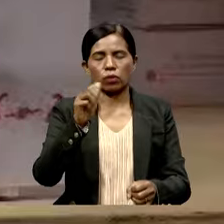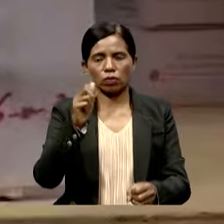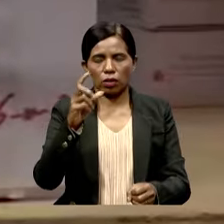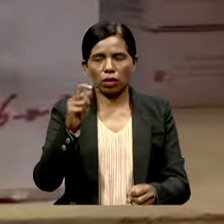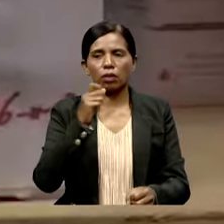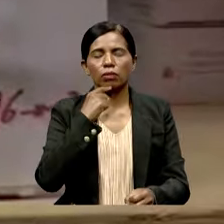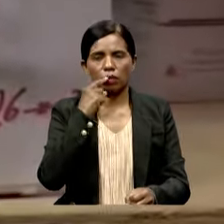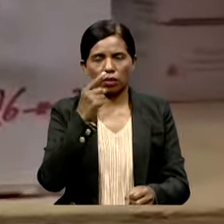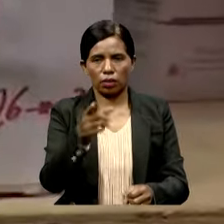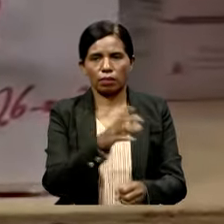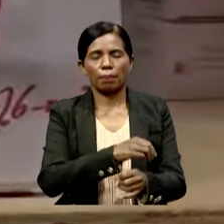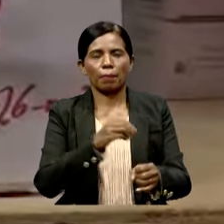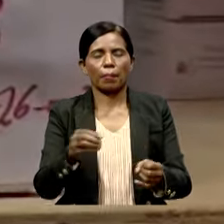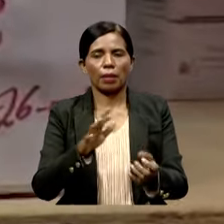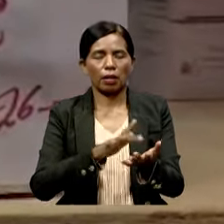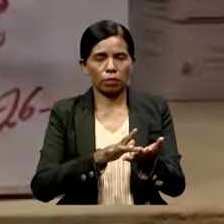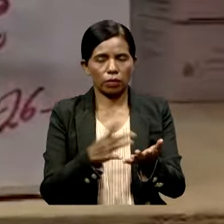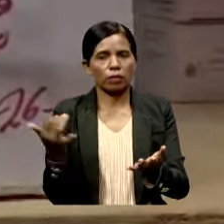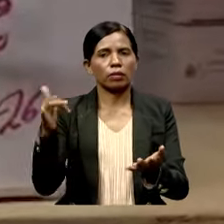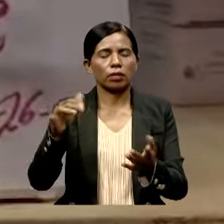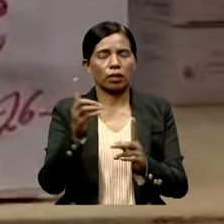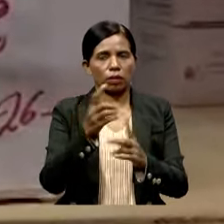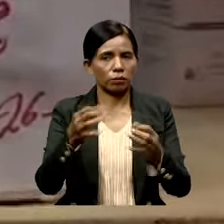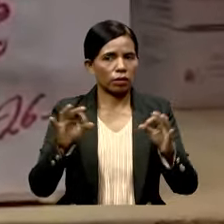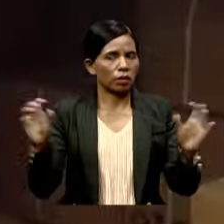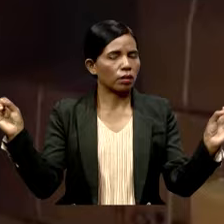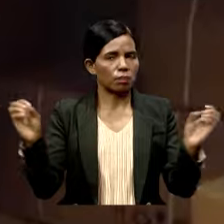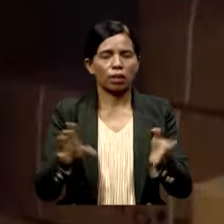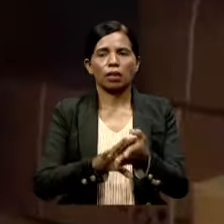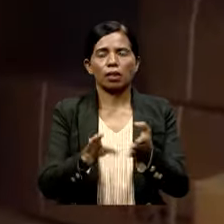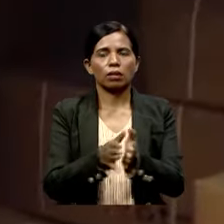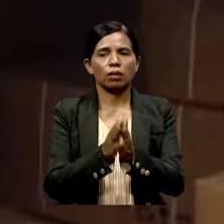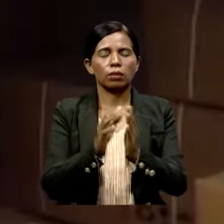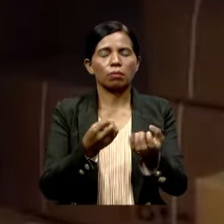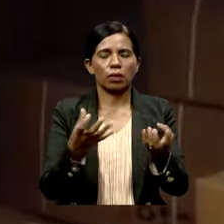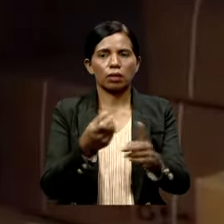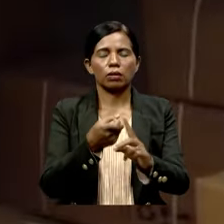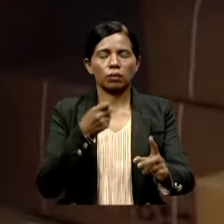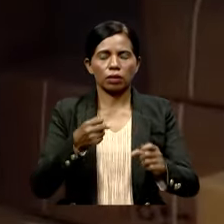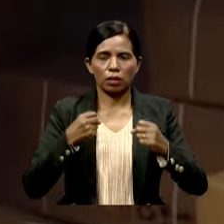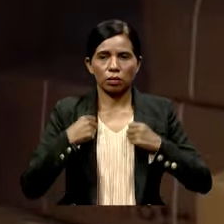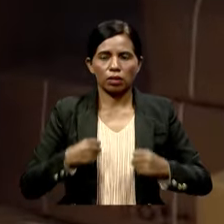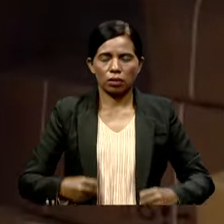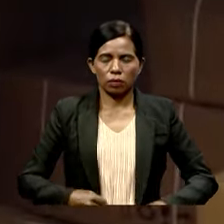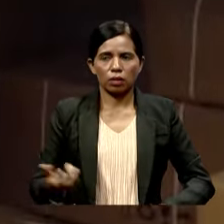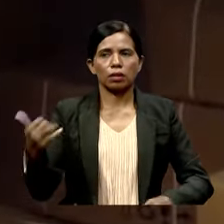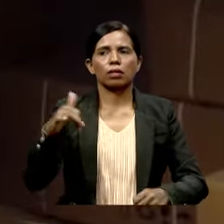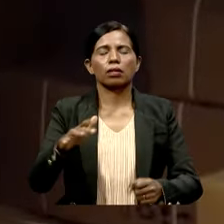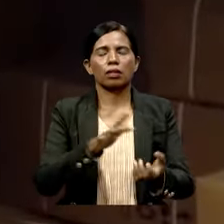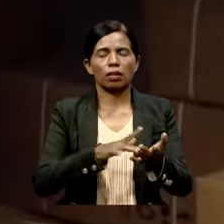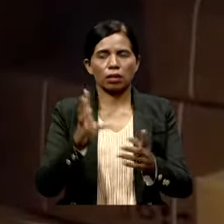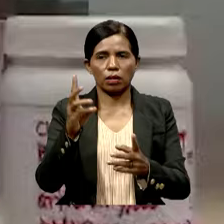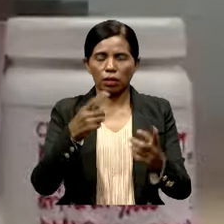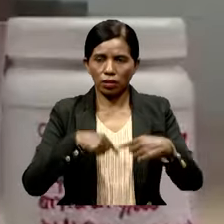Ximenes ornai hateten produto hirakne expire tambala ia pedido nebe baraku si facilidade saúde sira produto nen nebe expirado